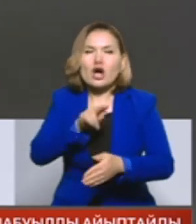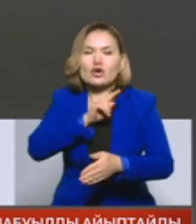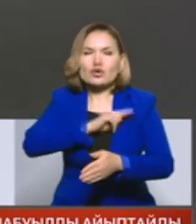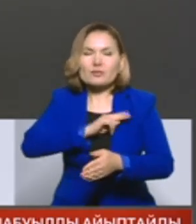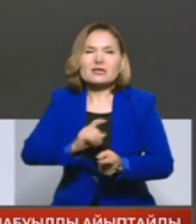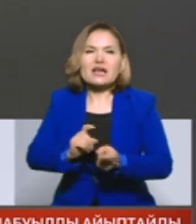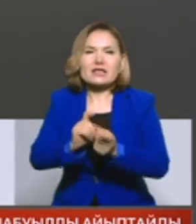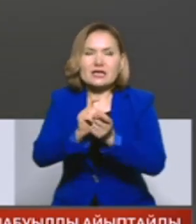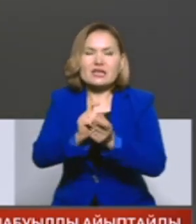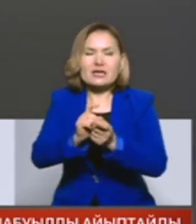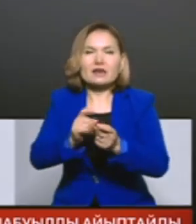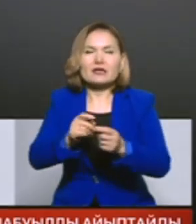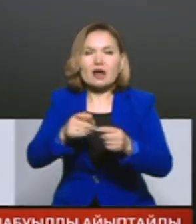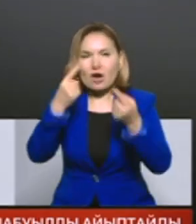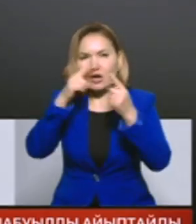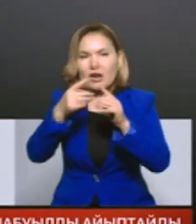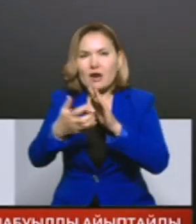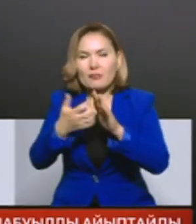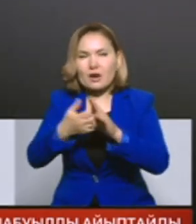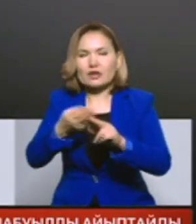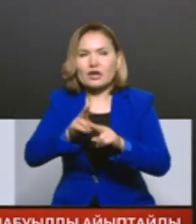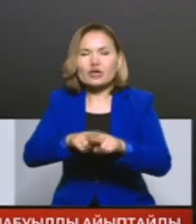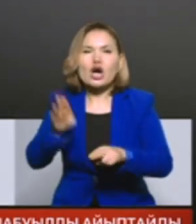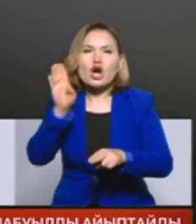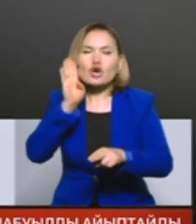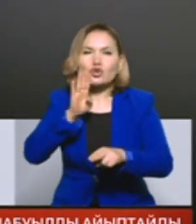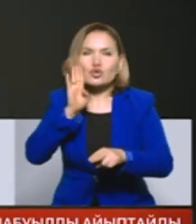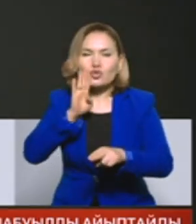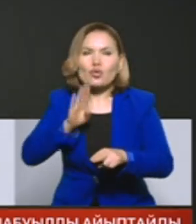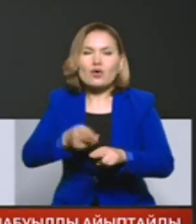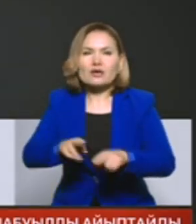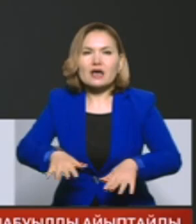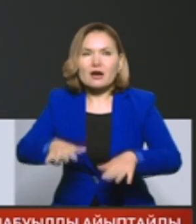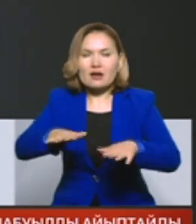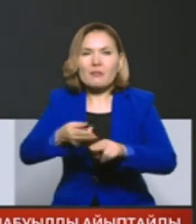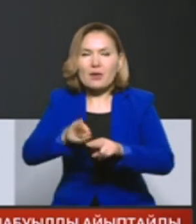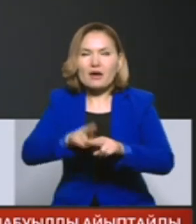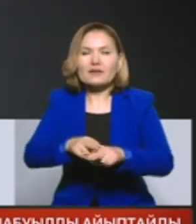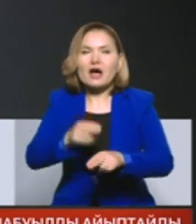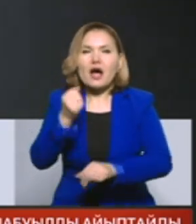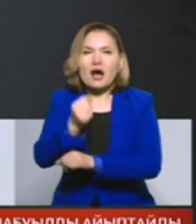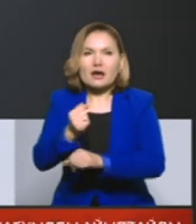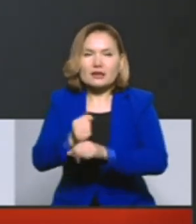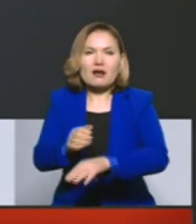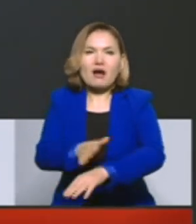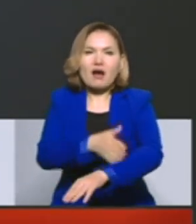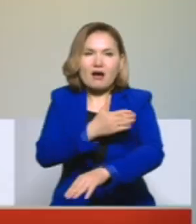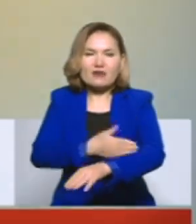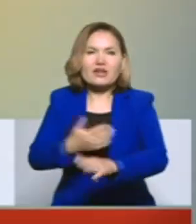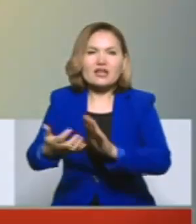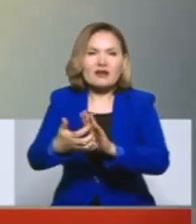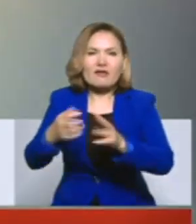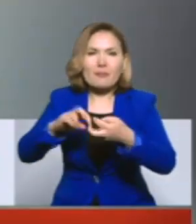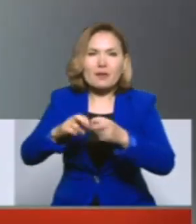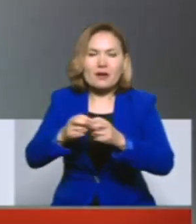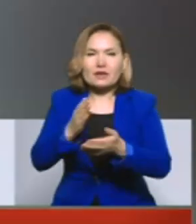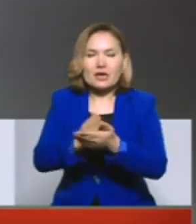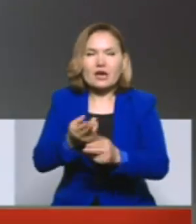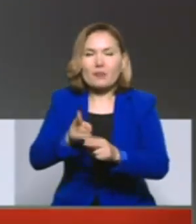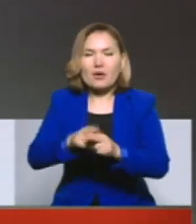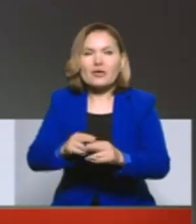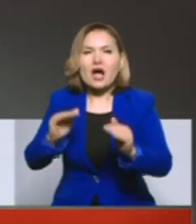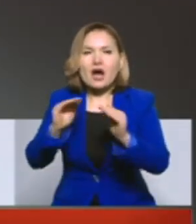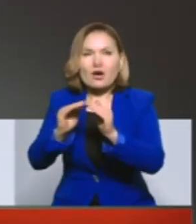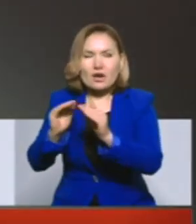жоқ. Техника былай тұрсын, құтқарушылар киетін су етік пен қайық тапшы. Сондай-ақ үйі қызыл судың астында қалған біршама азаматтың